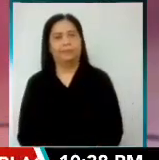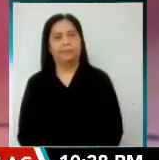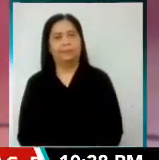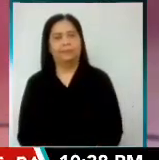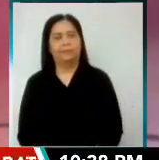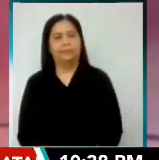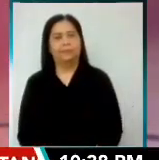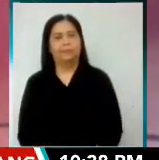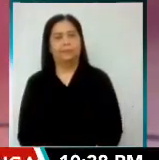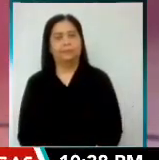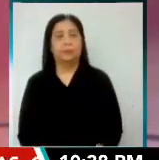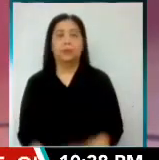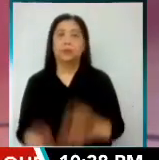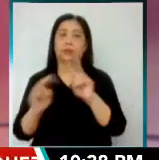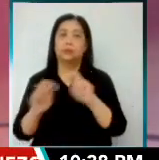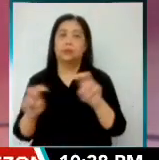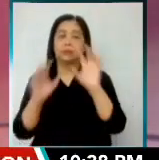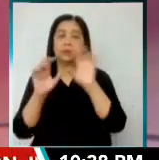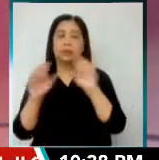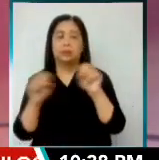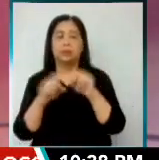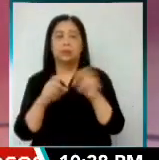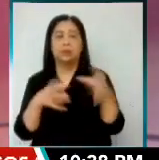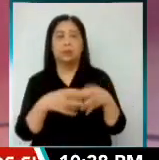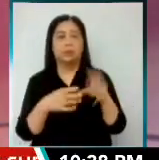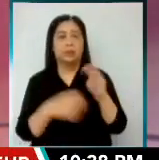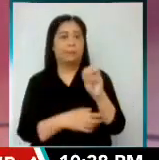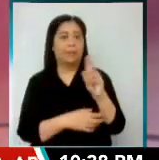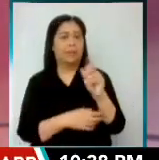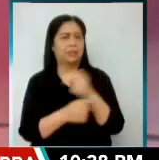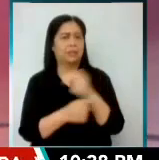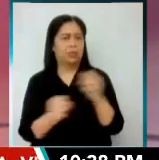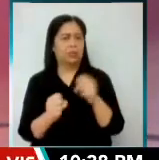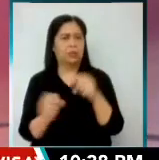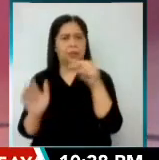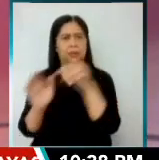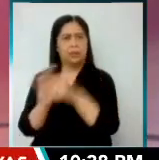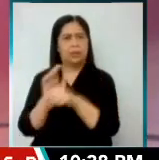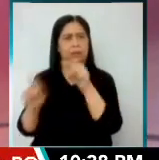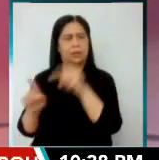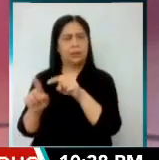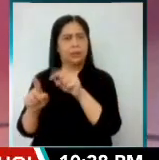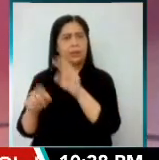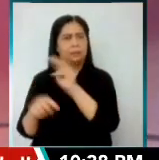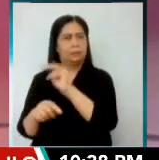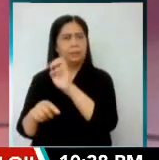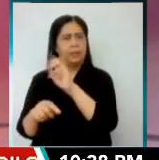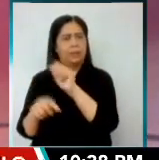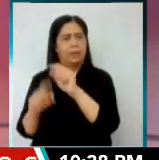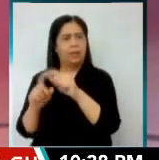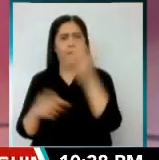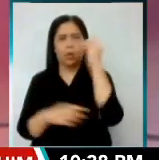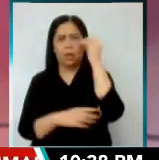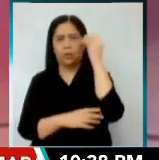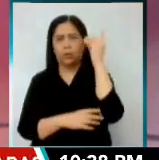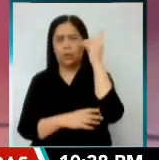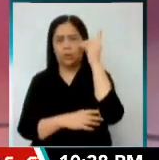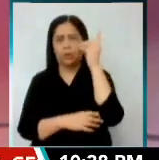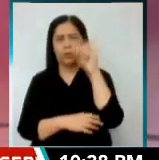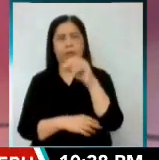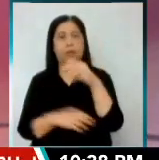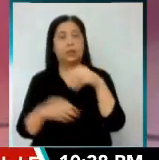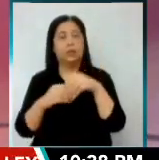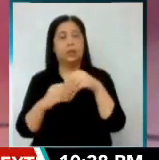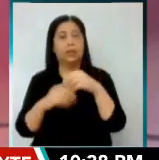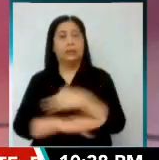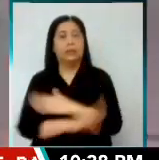Sisiyasa ng Presidential Task Force on Media Security ang pagpatay sa mamamahayag na si Orlando Dinoy sa Bansalan, Davao del Sur nitong